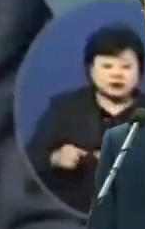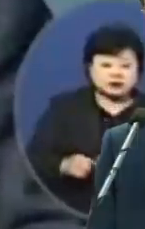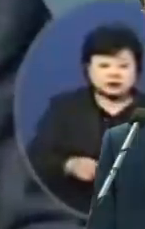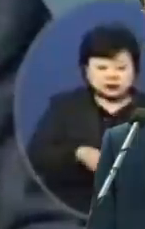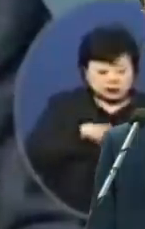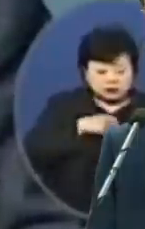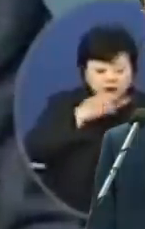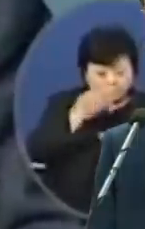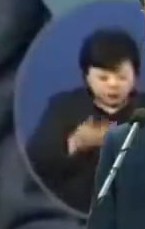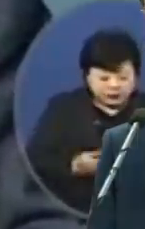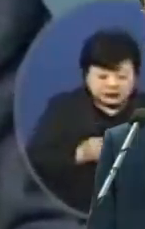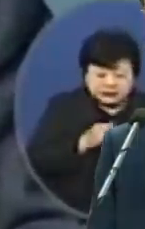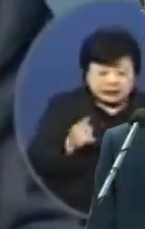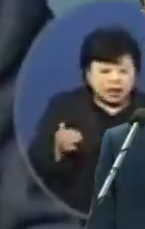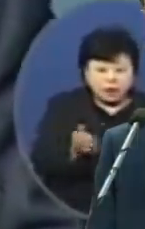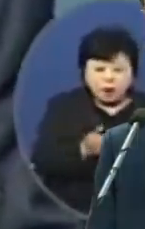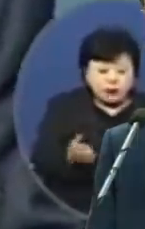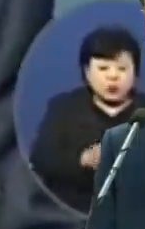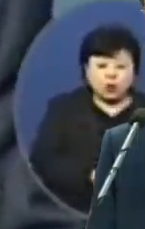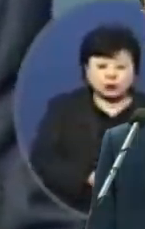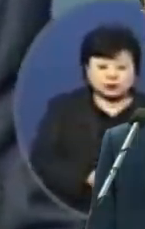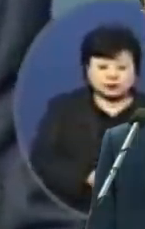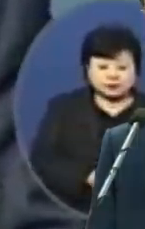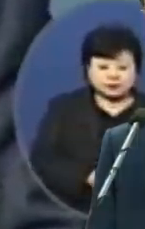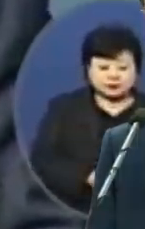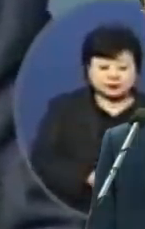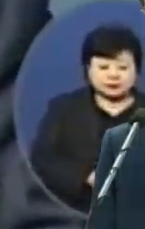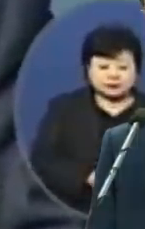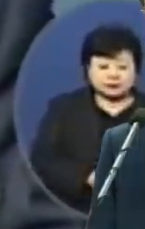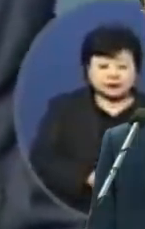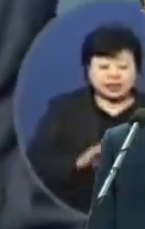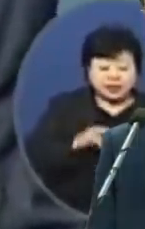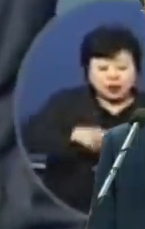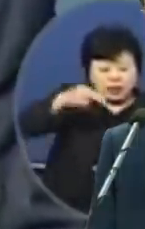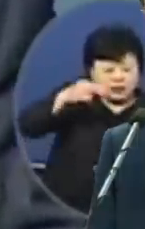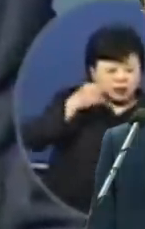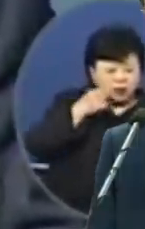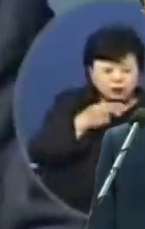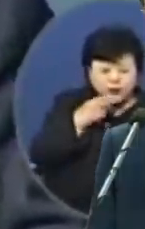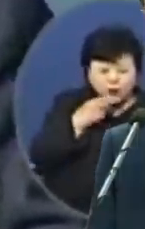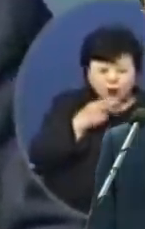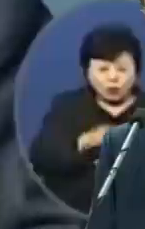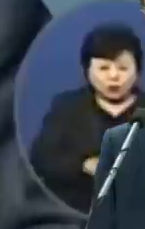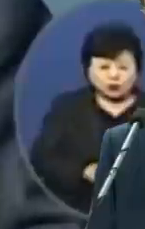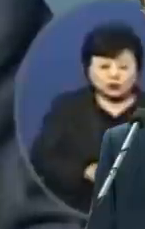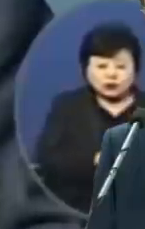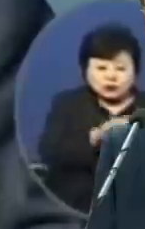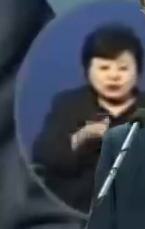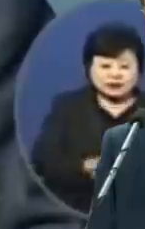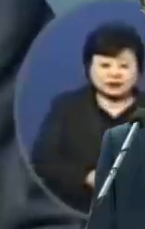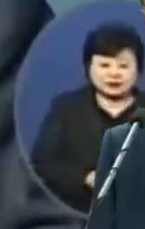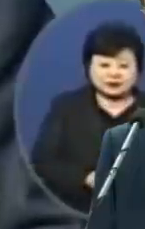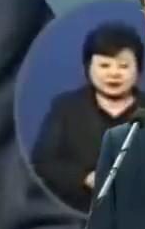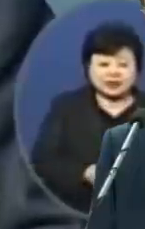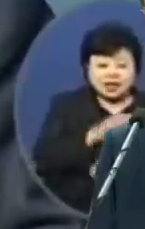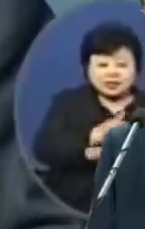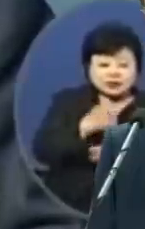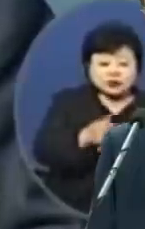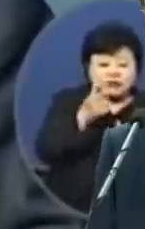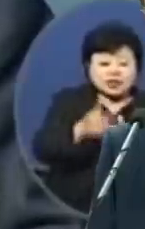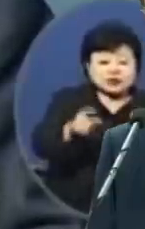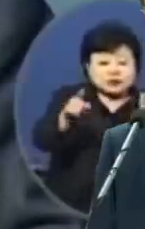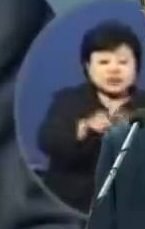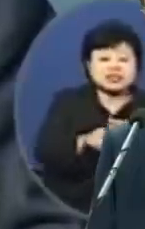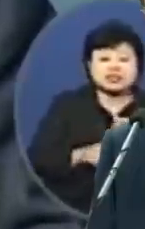가운데 의롭다함을 얻을 육체가 한 사람도 없습니다. 천당 갈 사람 없어요. 우리는 그리스도 예수를